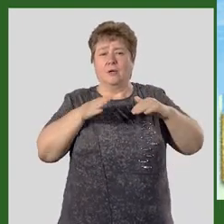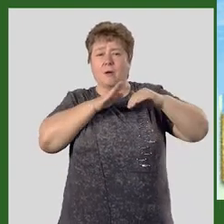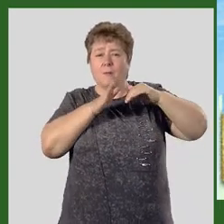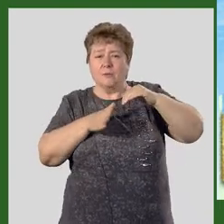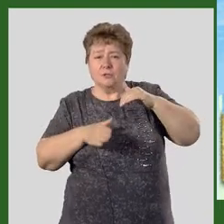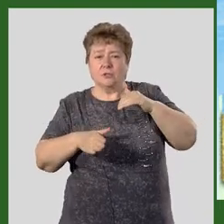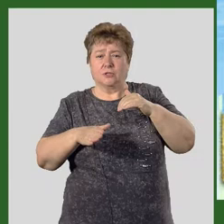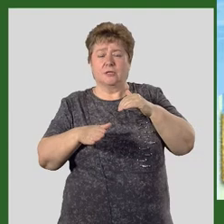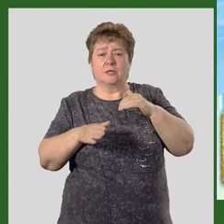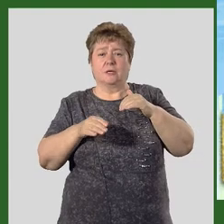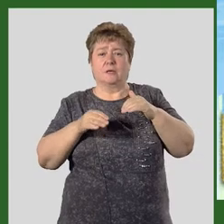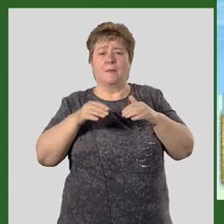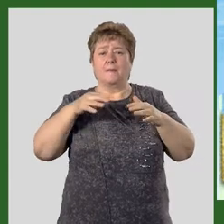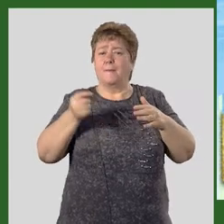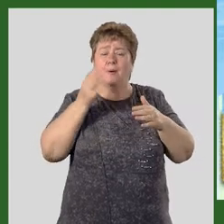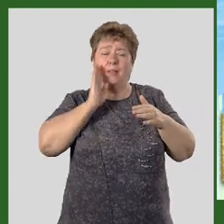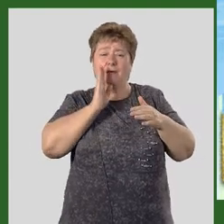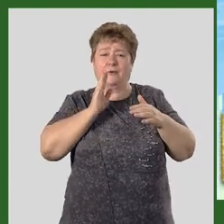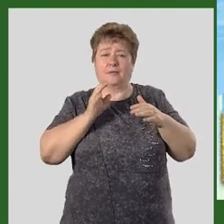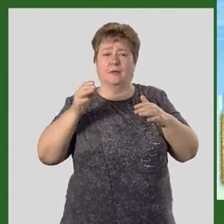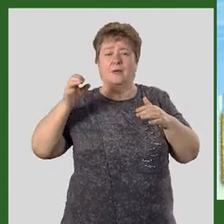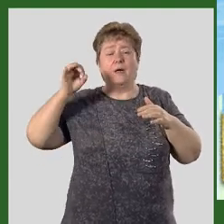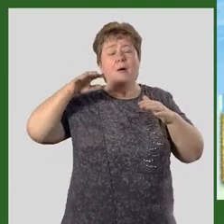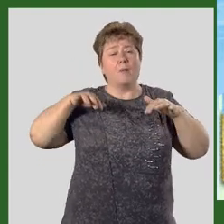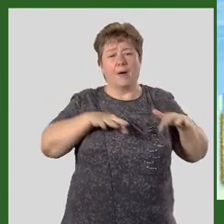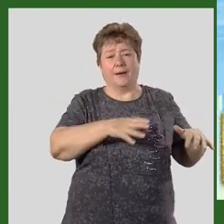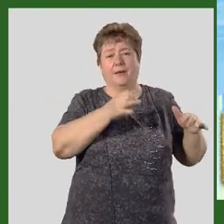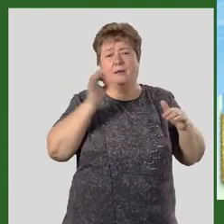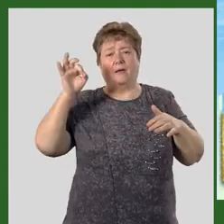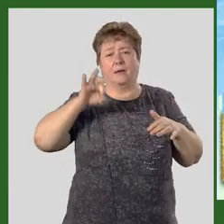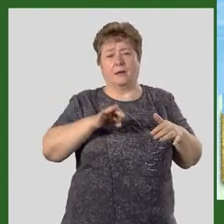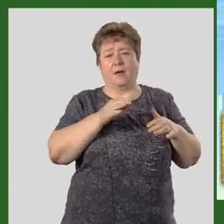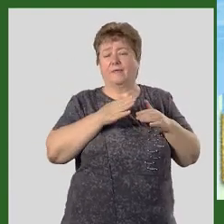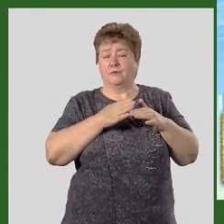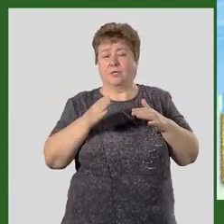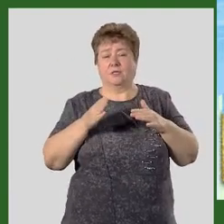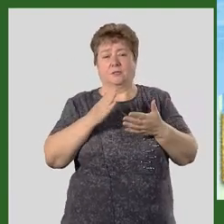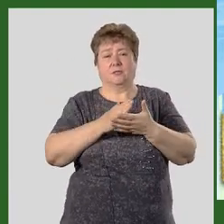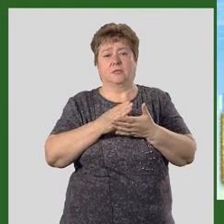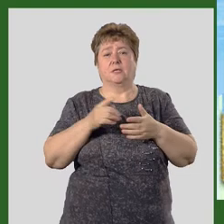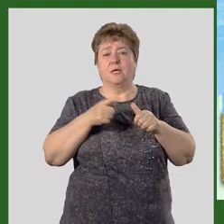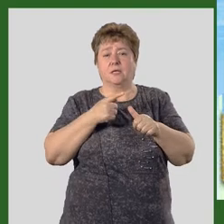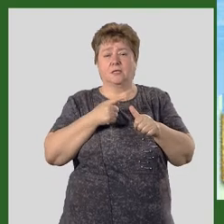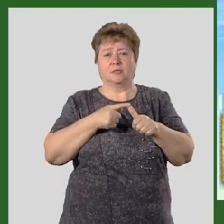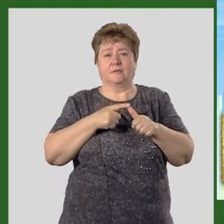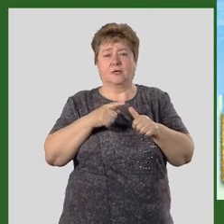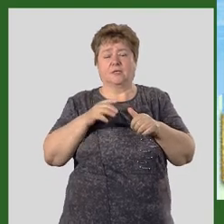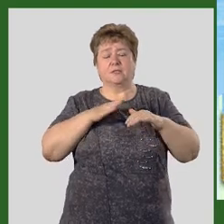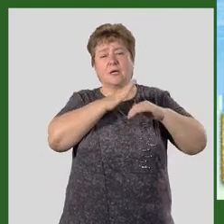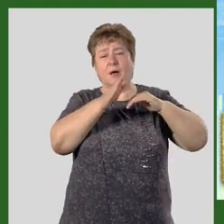наиболее мелководные части морей и океанов. Они